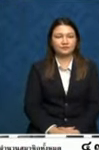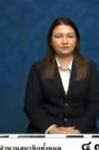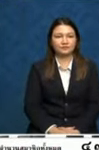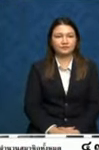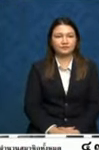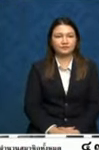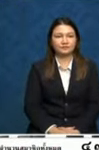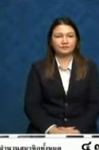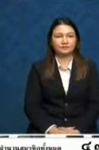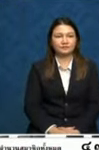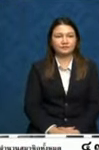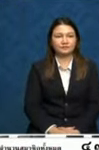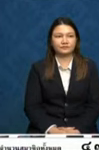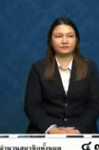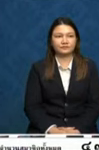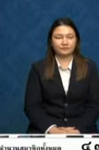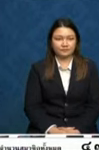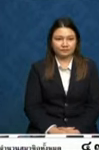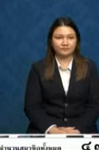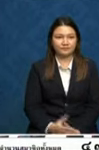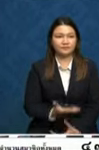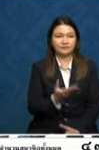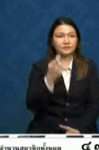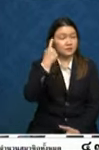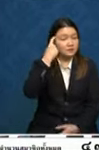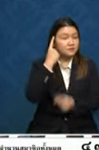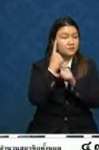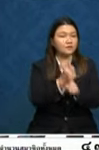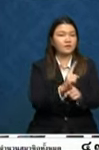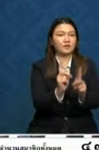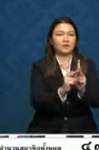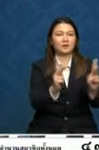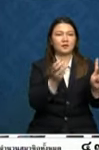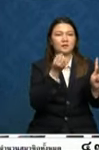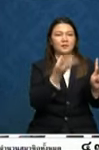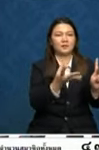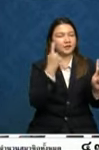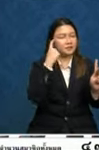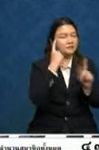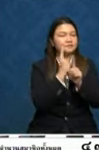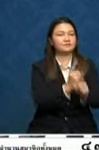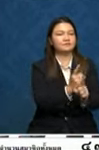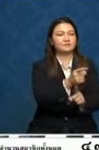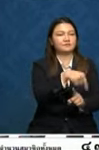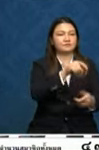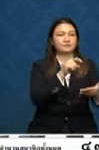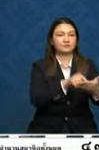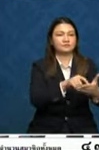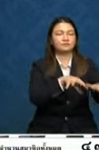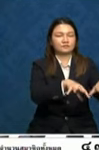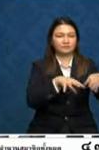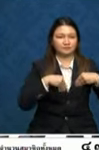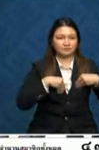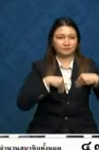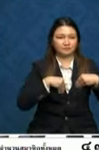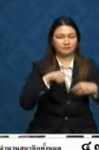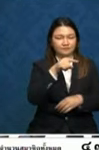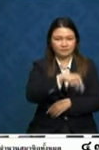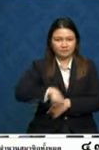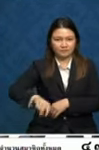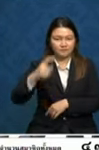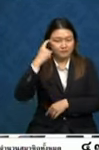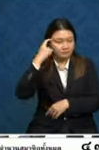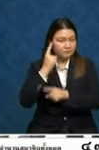กใช้สิทธิ์ออกเสียงลงคะแนนผู้ใดเห็นด้วยกับคณะกรรมการเสียงข้างมากนะครับโปรดกดปุ่มเห็นด้วยผู้ใ